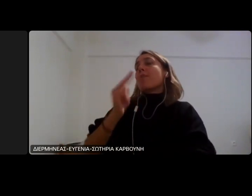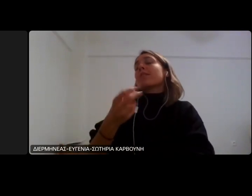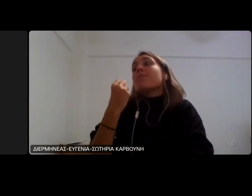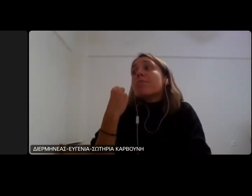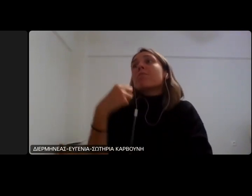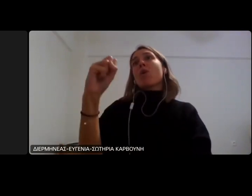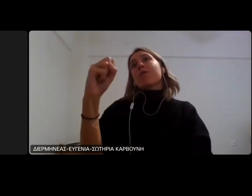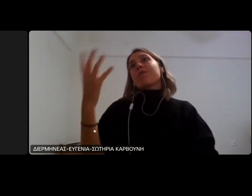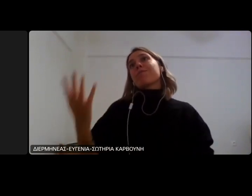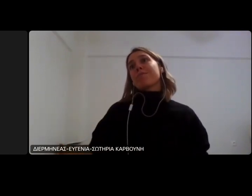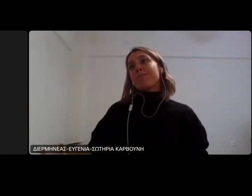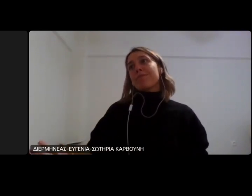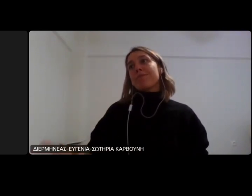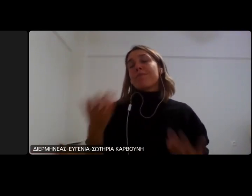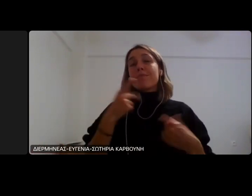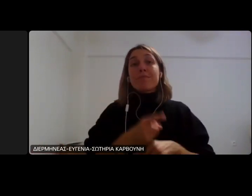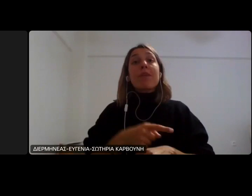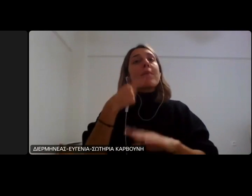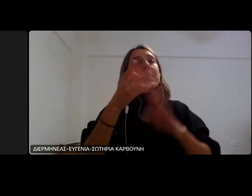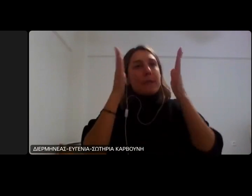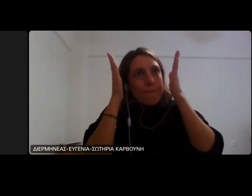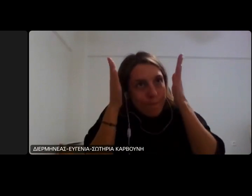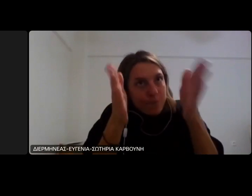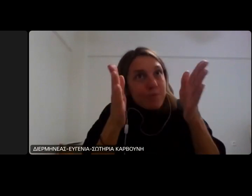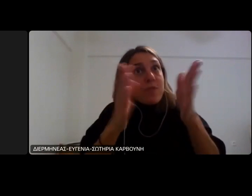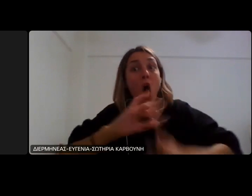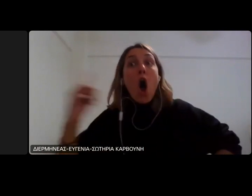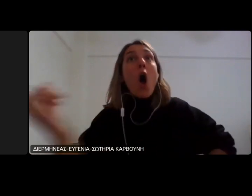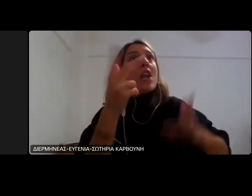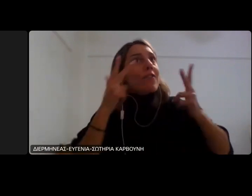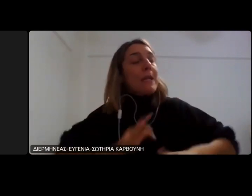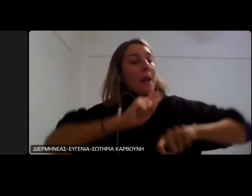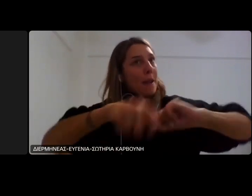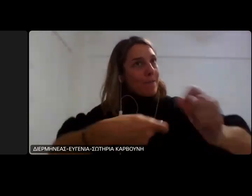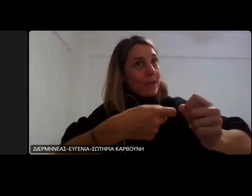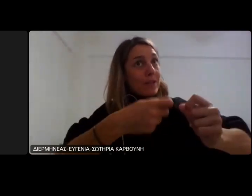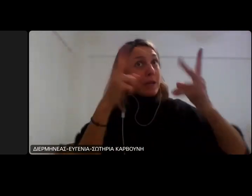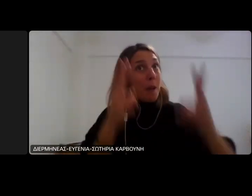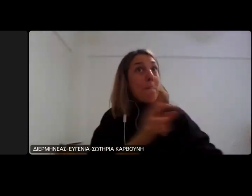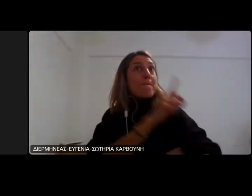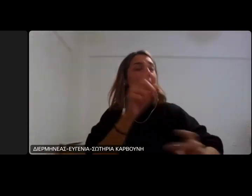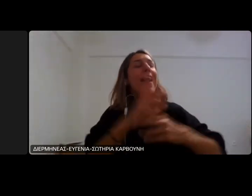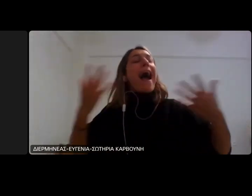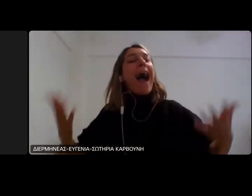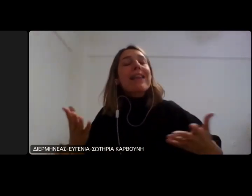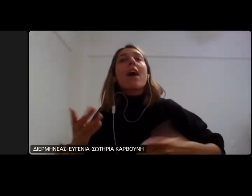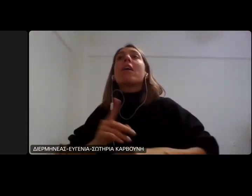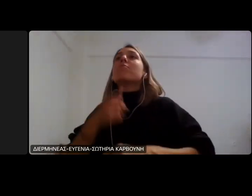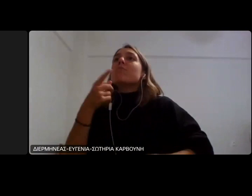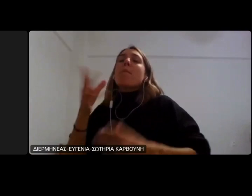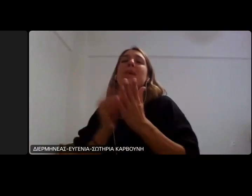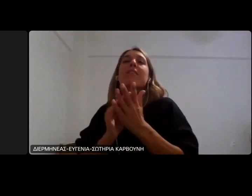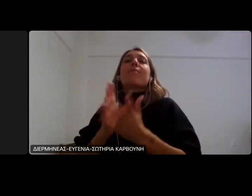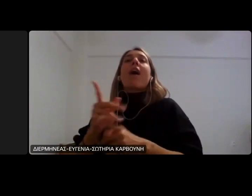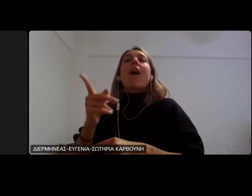Δεν πρέπει να πάβουμε να αγωνιζόμαστε προς αυτή την κατεύθυνση, αλλά και μόνο να αρχίσουμε να αλλάζουμε τη γραμματική μας θα